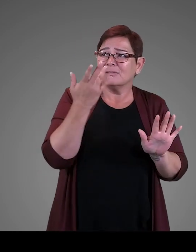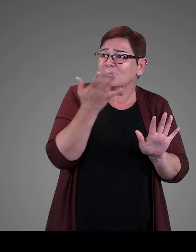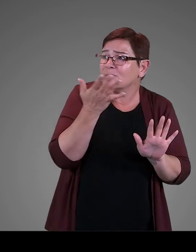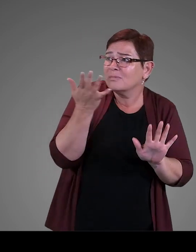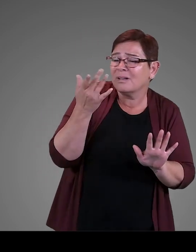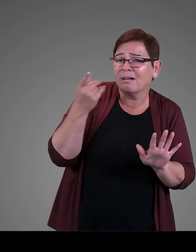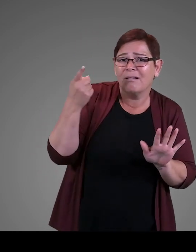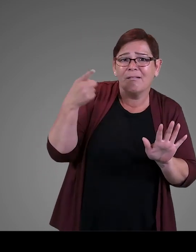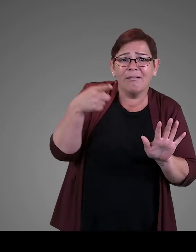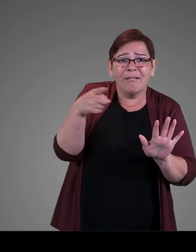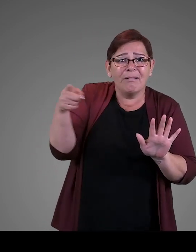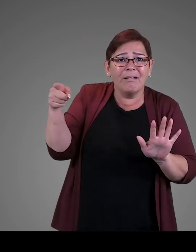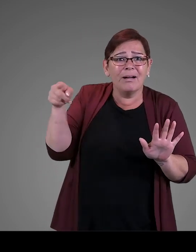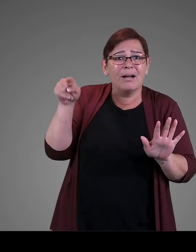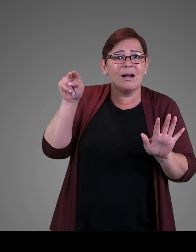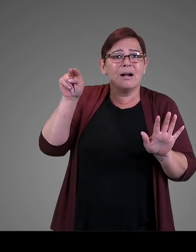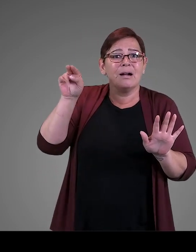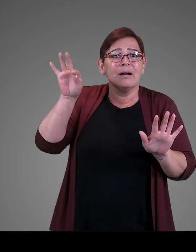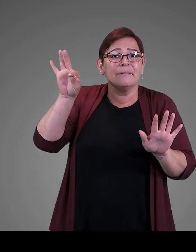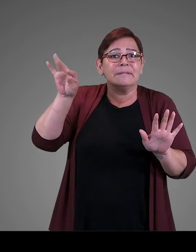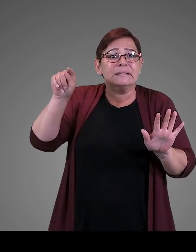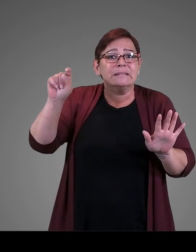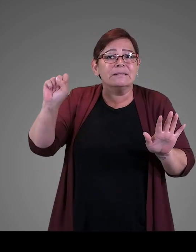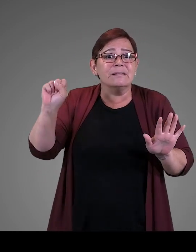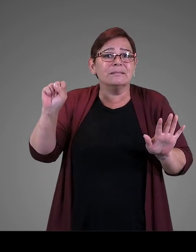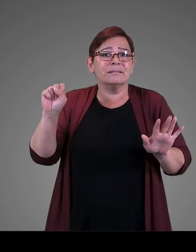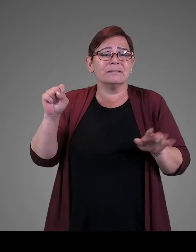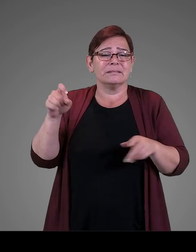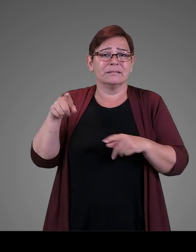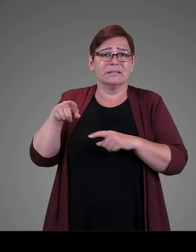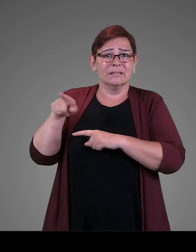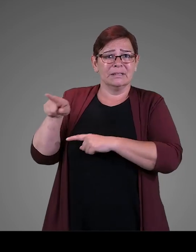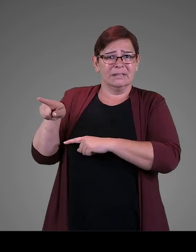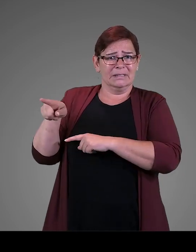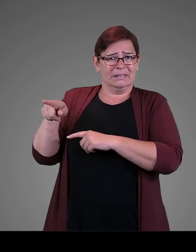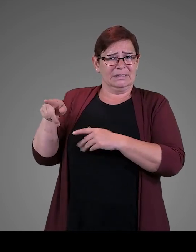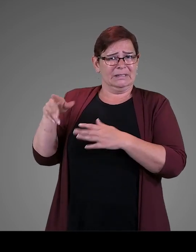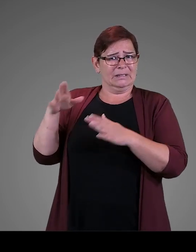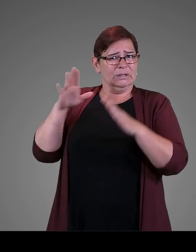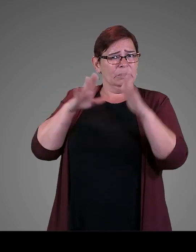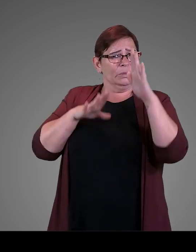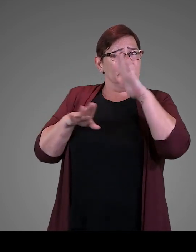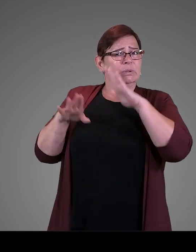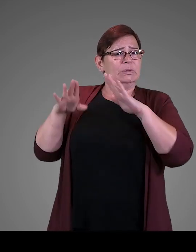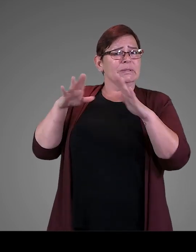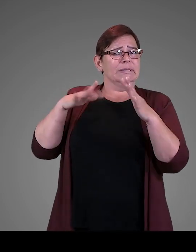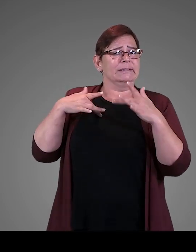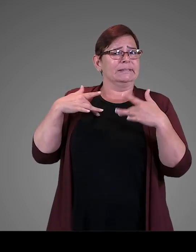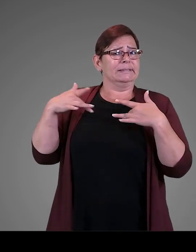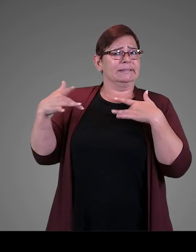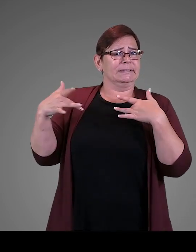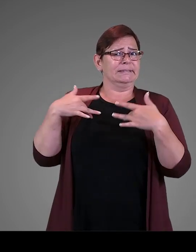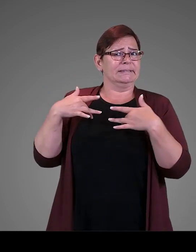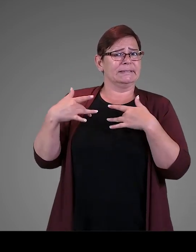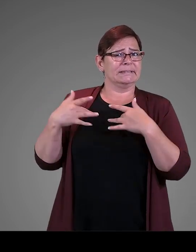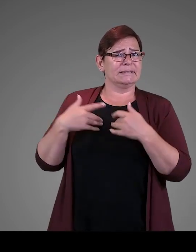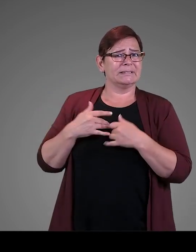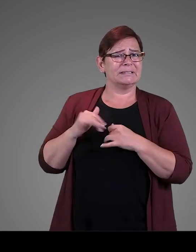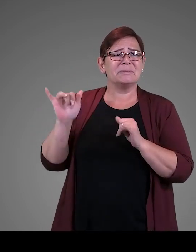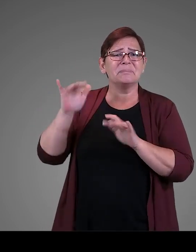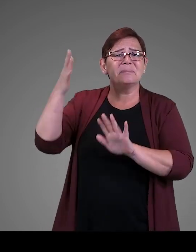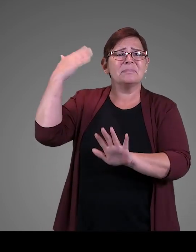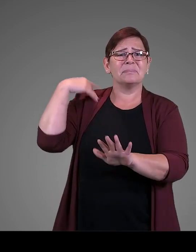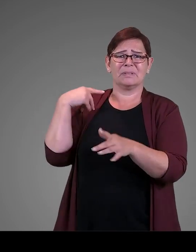voit ce qui se passe avec les fungible tokens et puis ce genre de choses, on peut